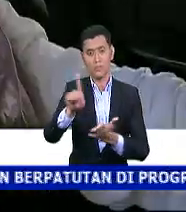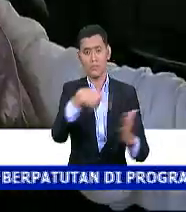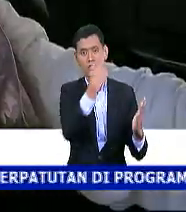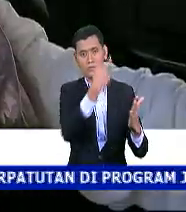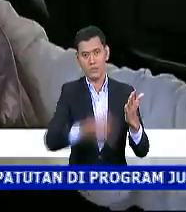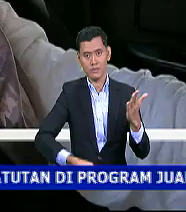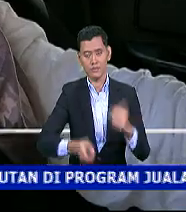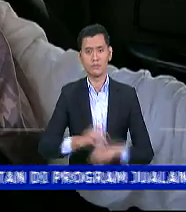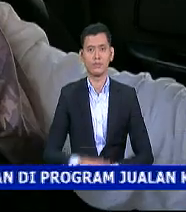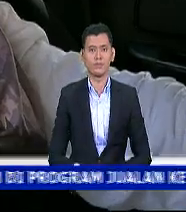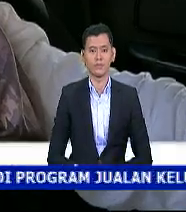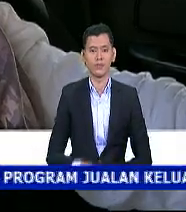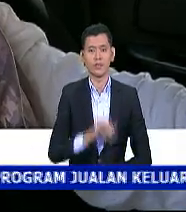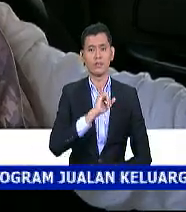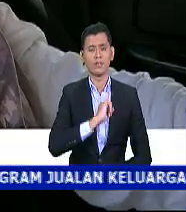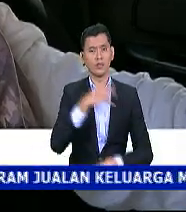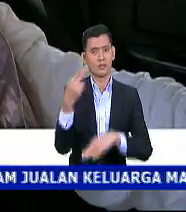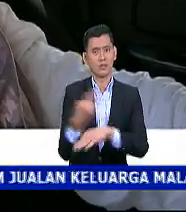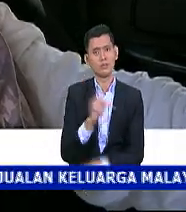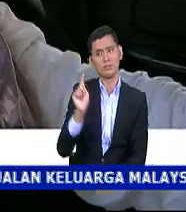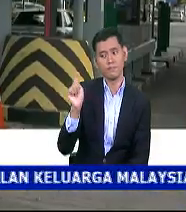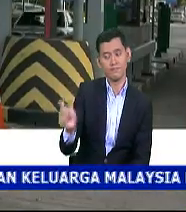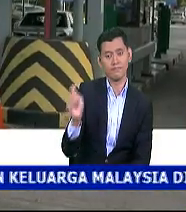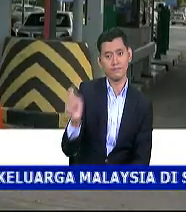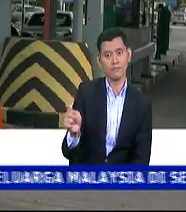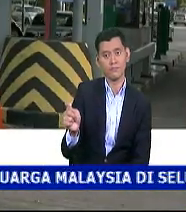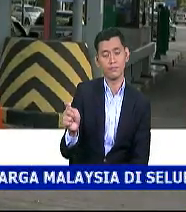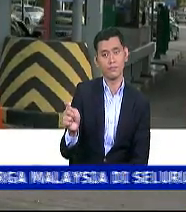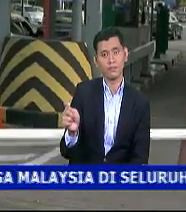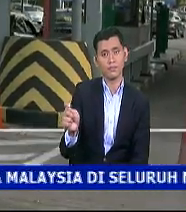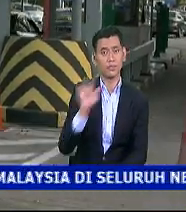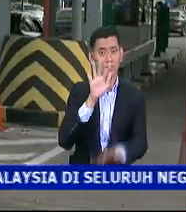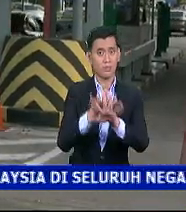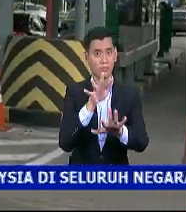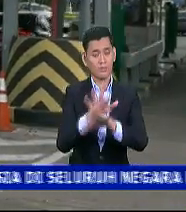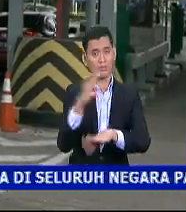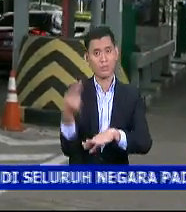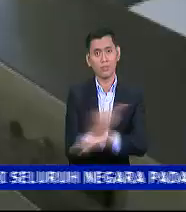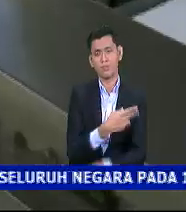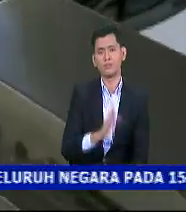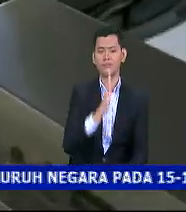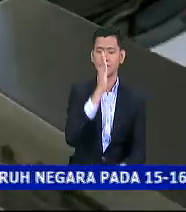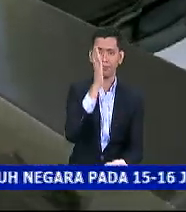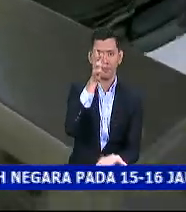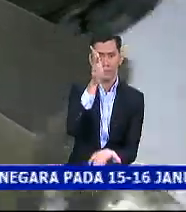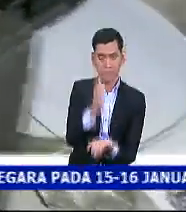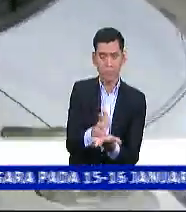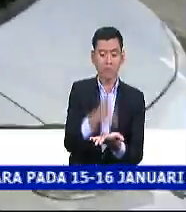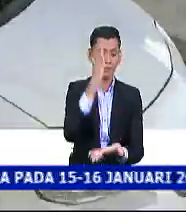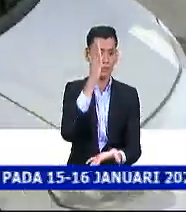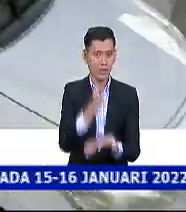Dia macam saya dah pakai Touch and Go, dia kena, yalah, ramai pengguna, dia kena berhenti, kena buka